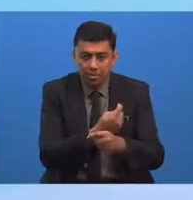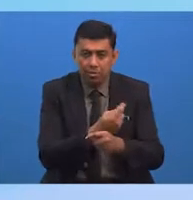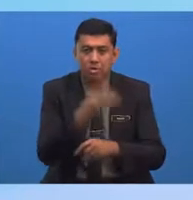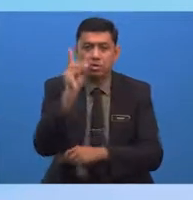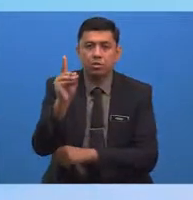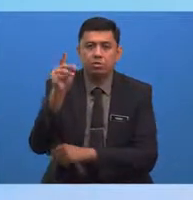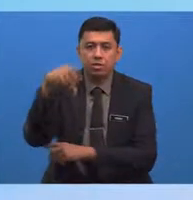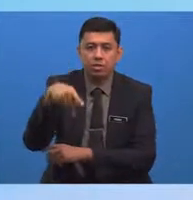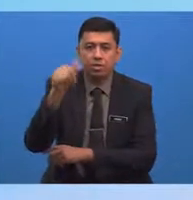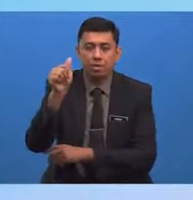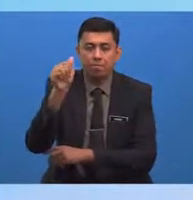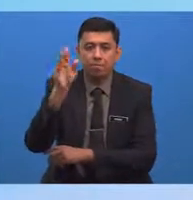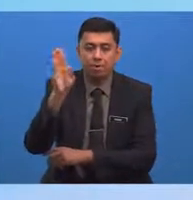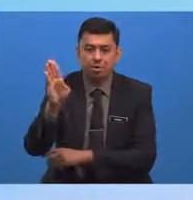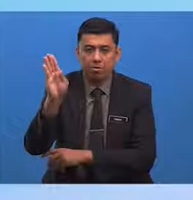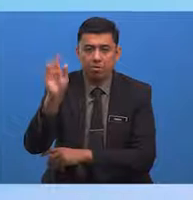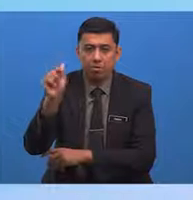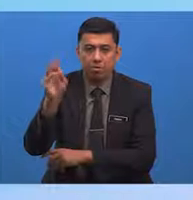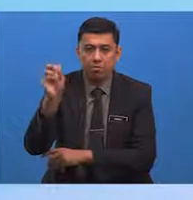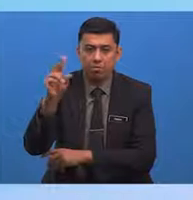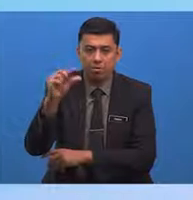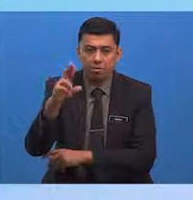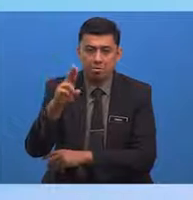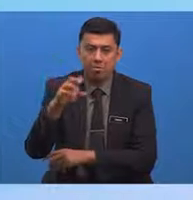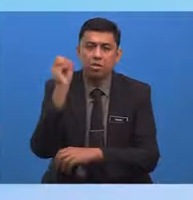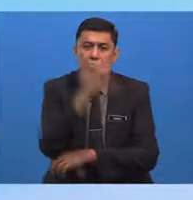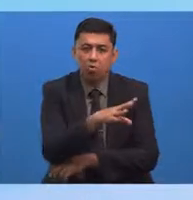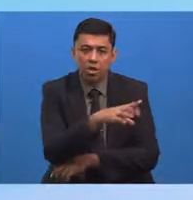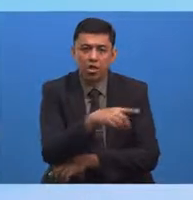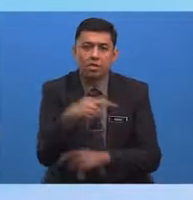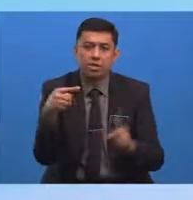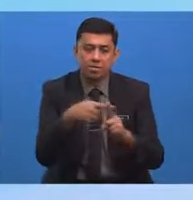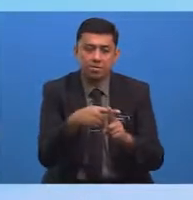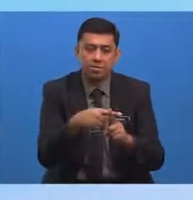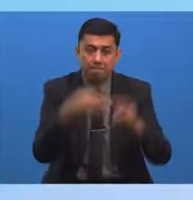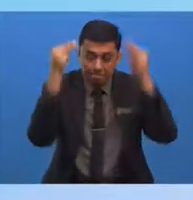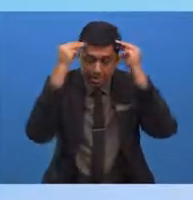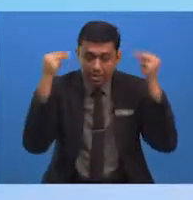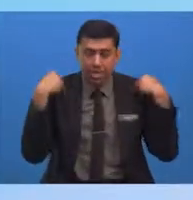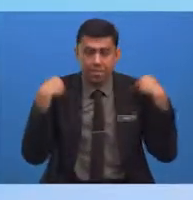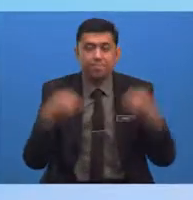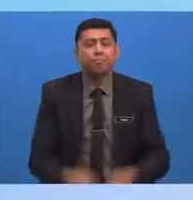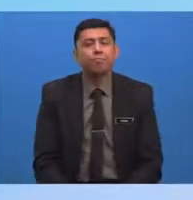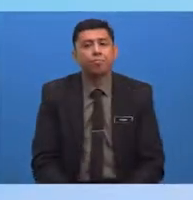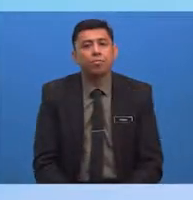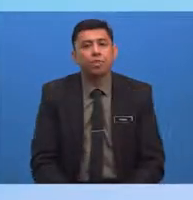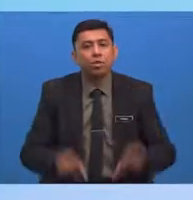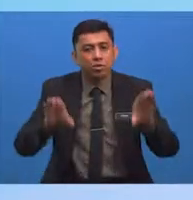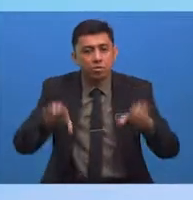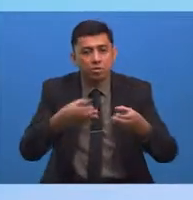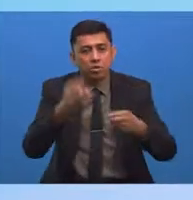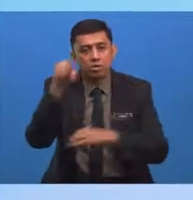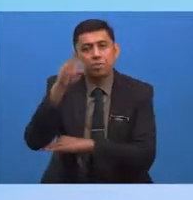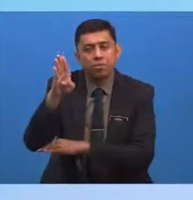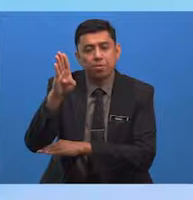Patinggi Abang Abdul Ghafur bin Abang Gahar dibuang negeri ke Makkah. Tindakan seterusnya diambil